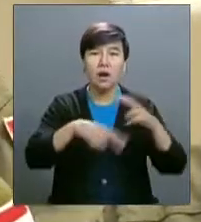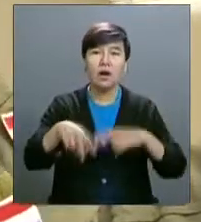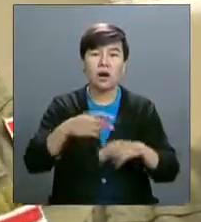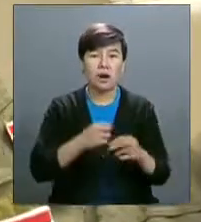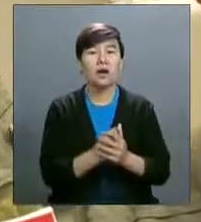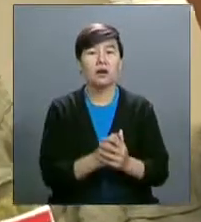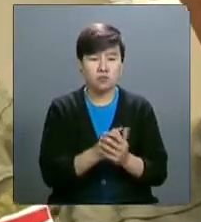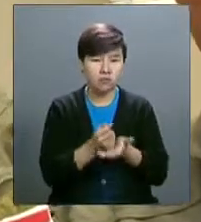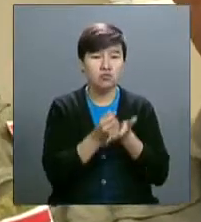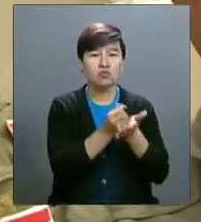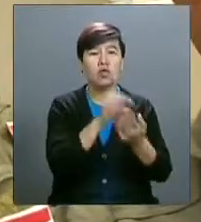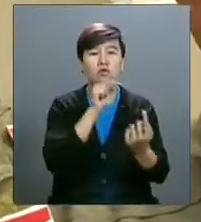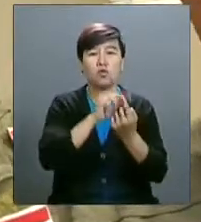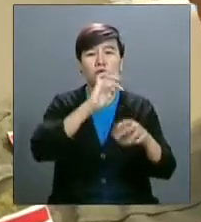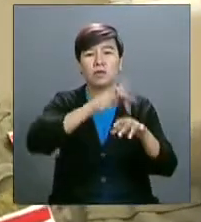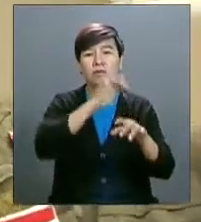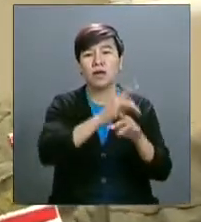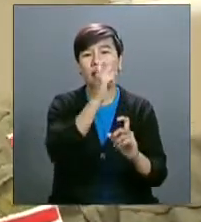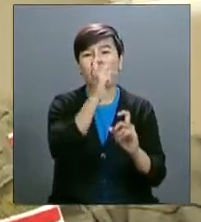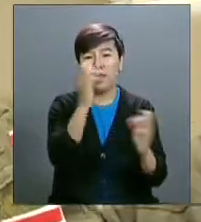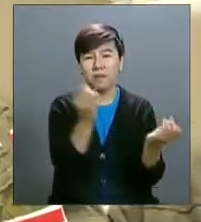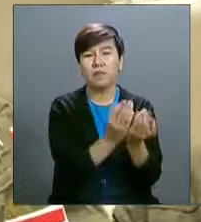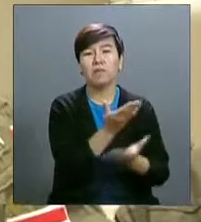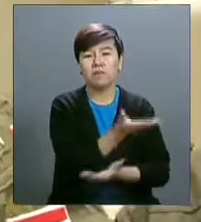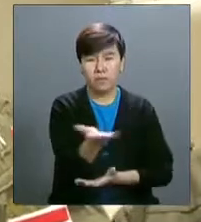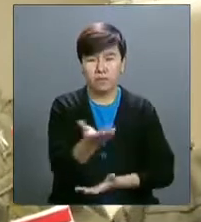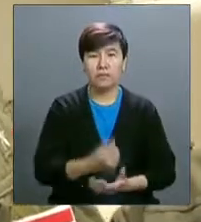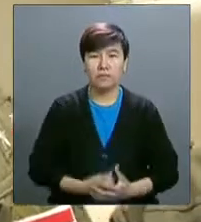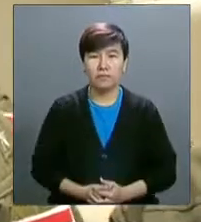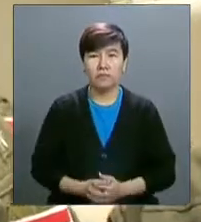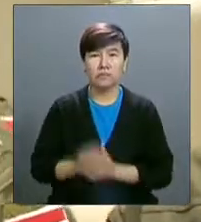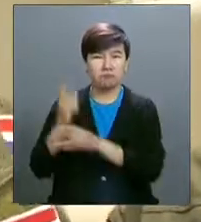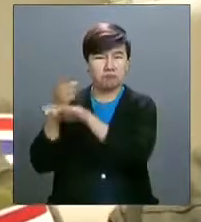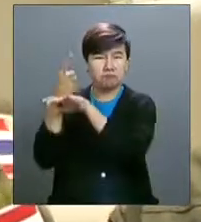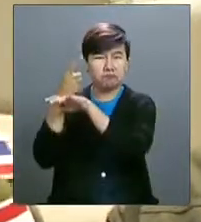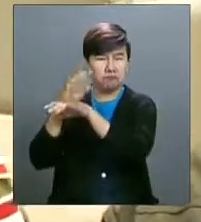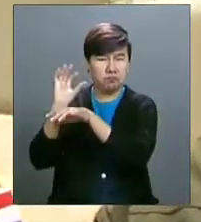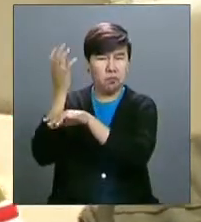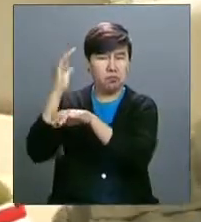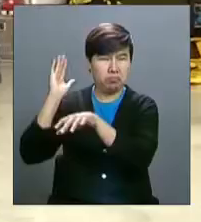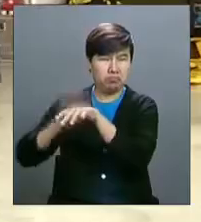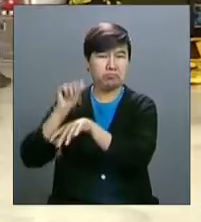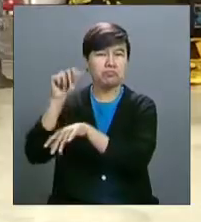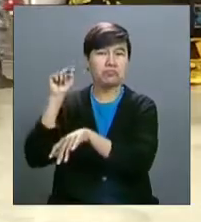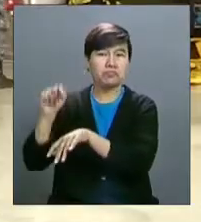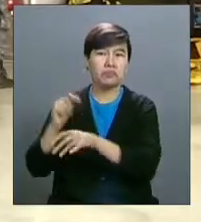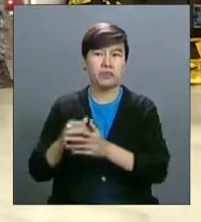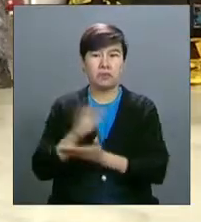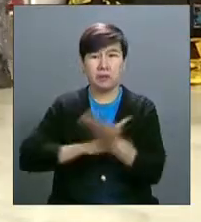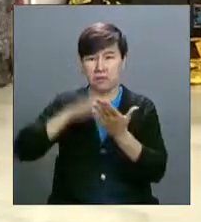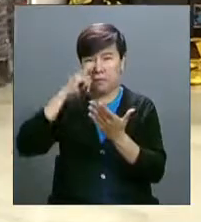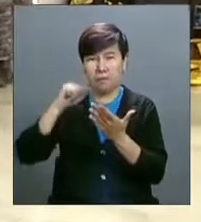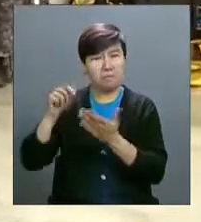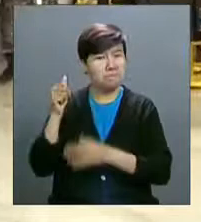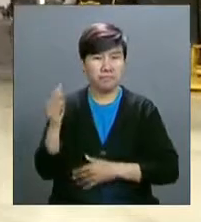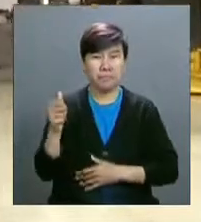ยแท้เลยนะครับแล้วก็เป็นถือว่าทันสมัยที่สุดในประเทศไทยตอนนี ้ครับมีความพิเศษ